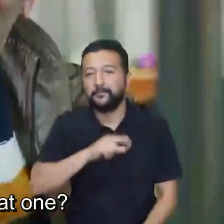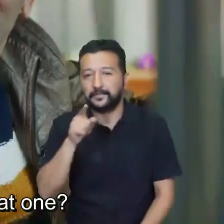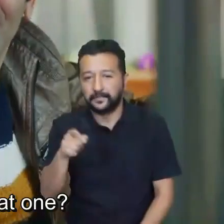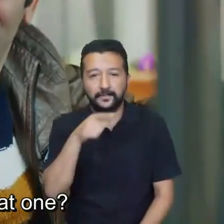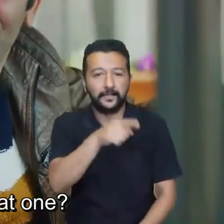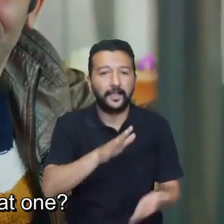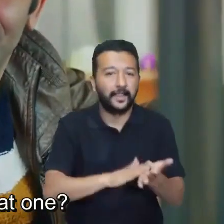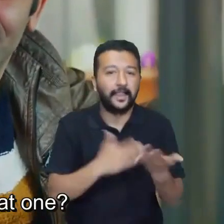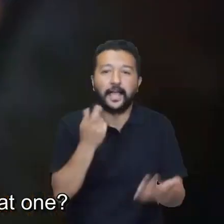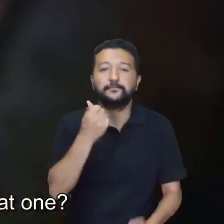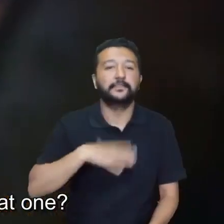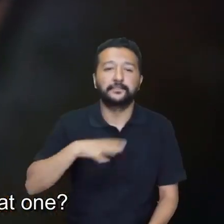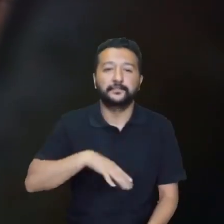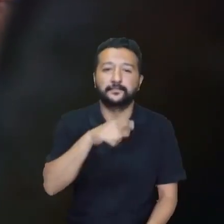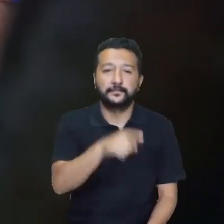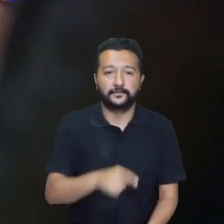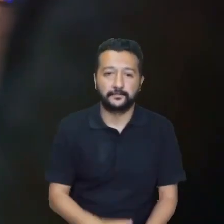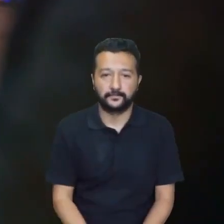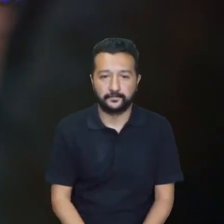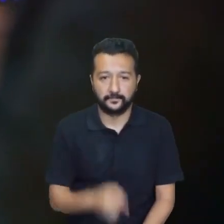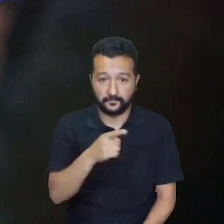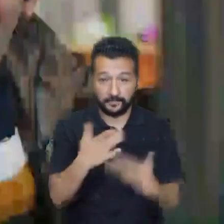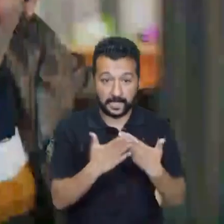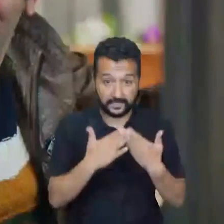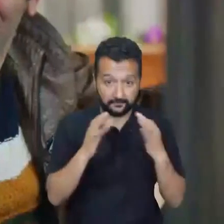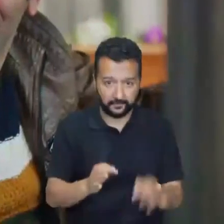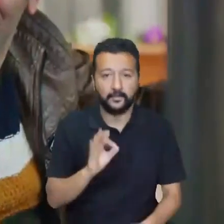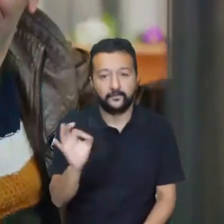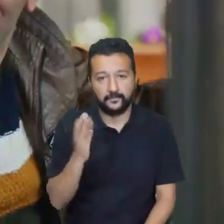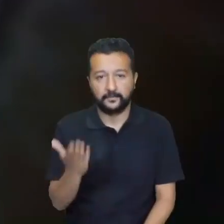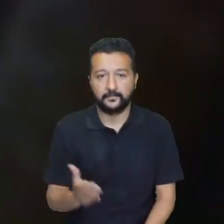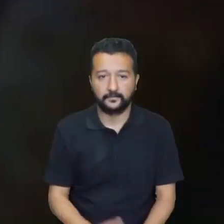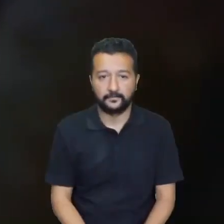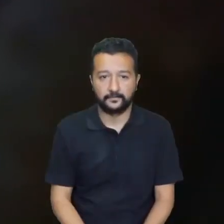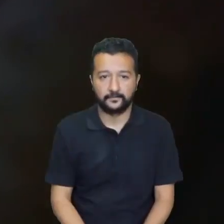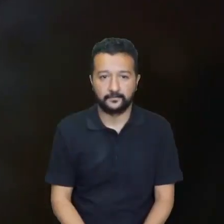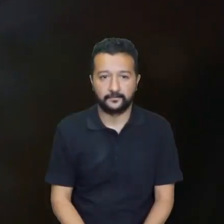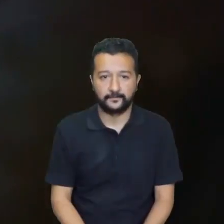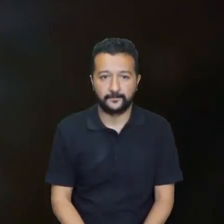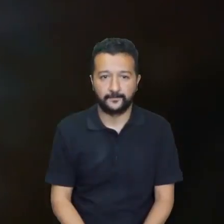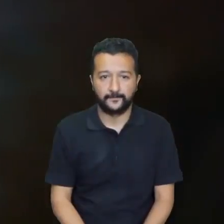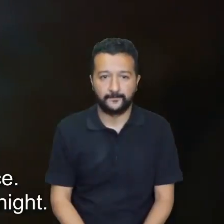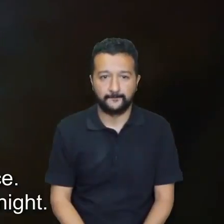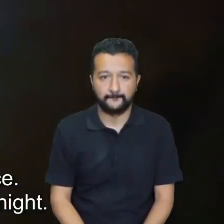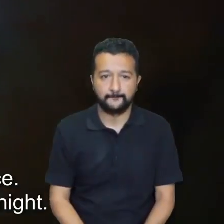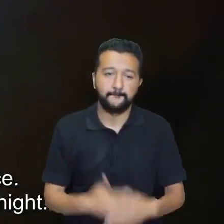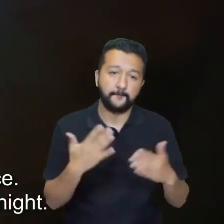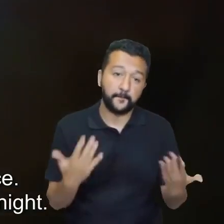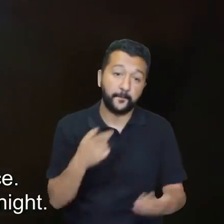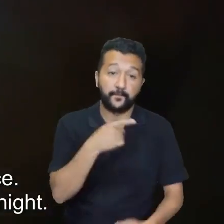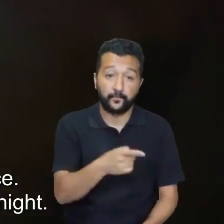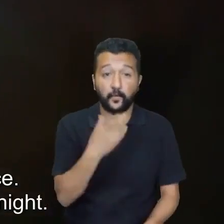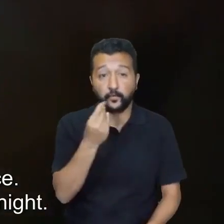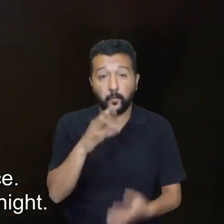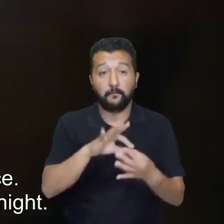abi. Ayımda girene kadar istersin. Ayıya mı? Evet. Üst kata bakarak düşündü. Yalnız